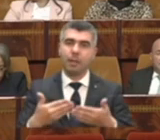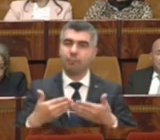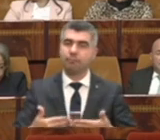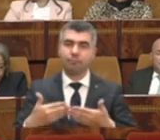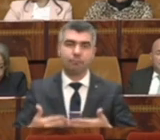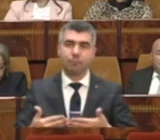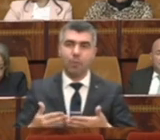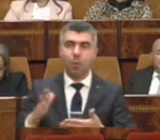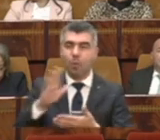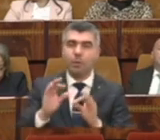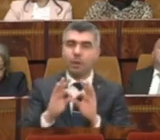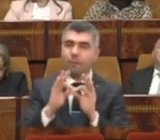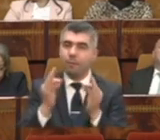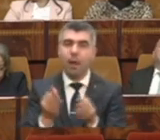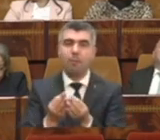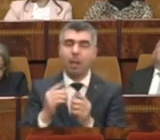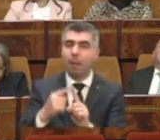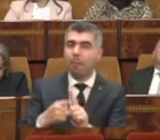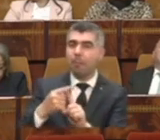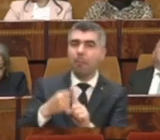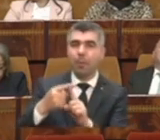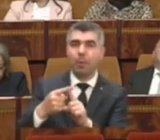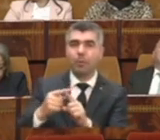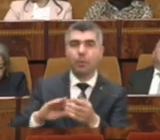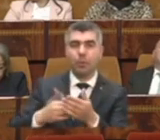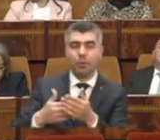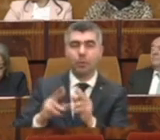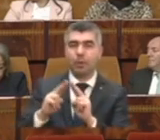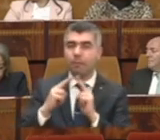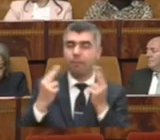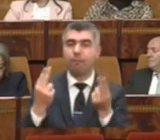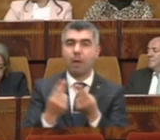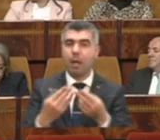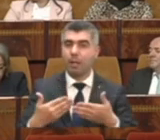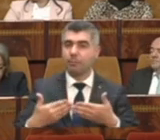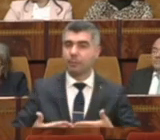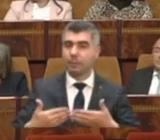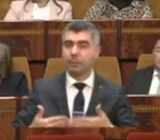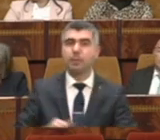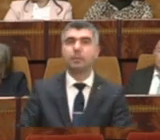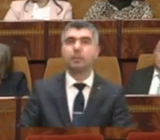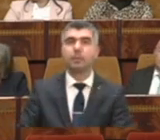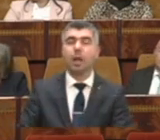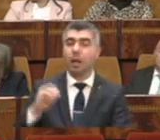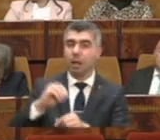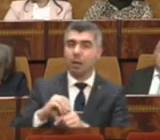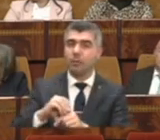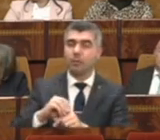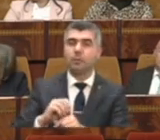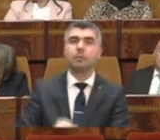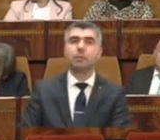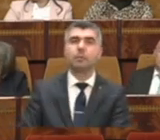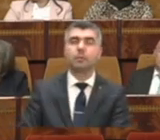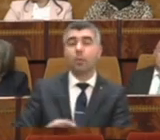فيها الأسر التعليمية بالزيادات المفروضة خلال الأزمة العالمية اللي كاينة، أنه يترتب